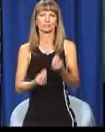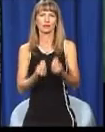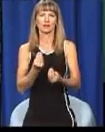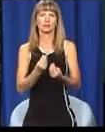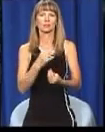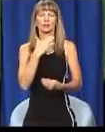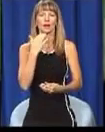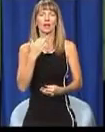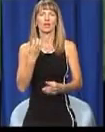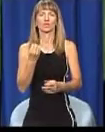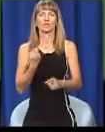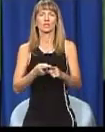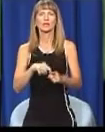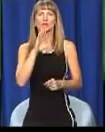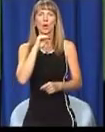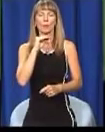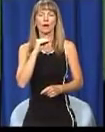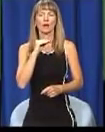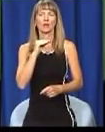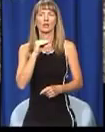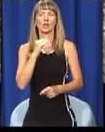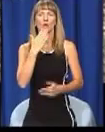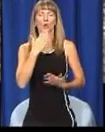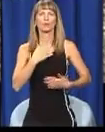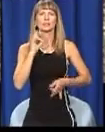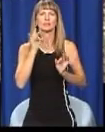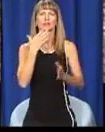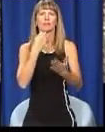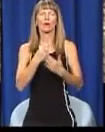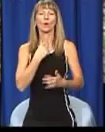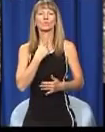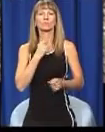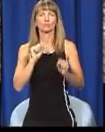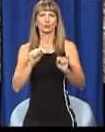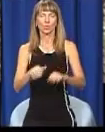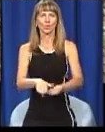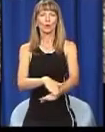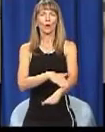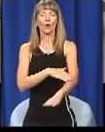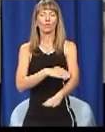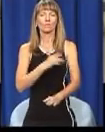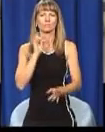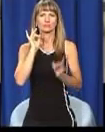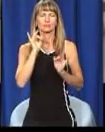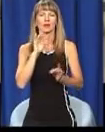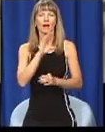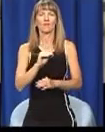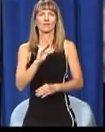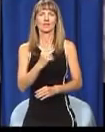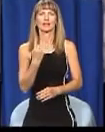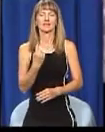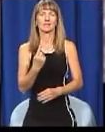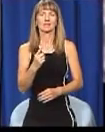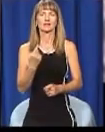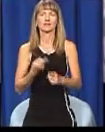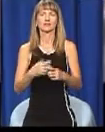ще афінпінчери полюбляють звук власного голосу, тому можуть подовго голосно гавкати. Єдиний недолік тваринок –